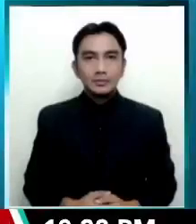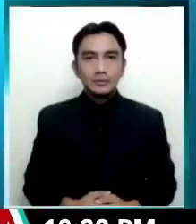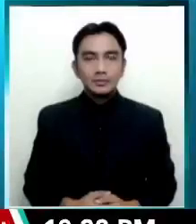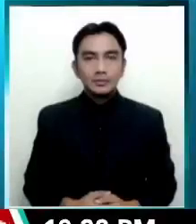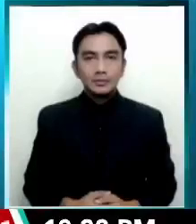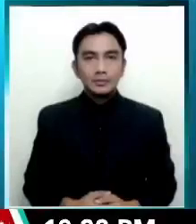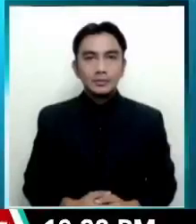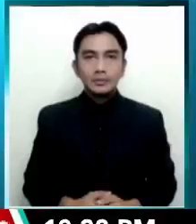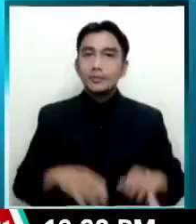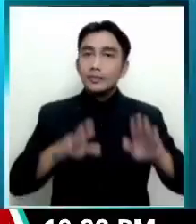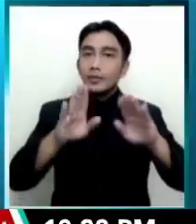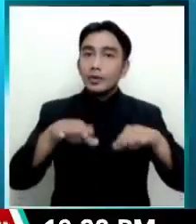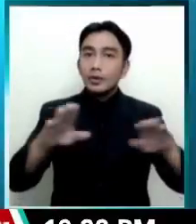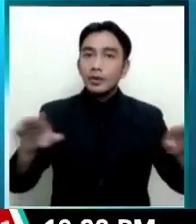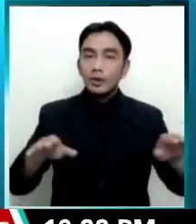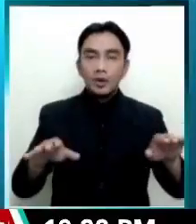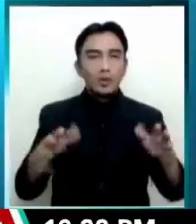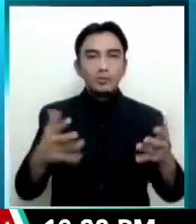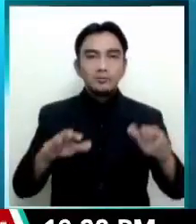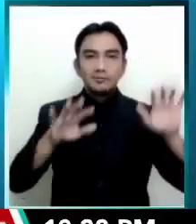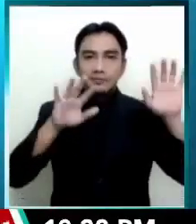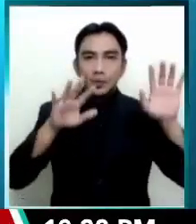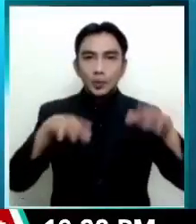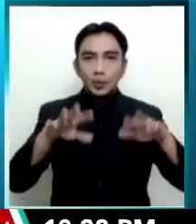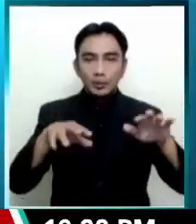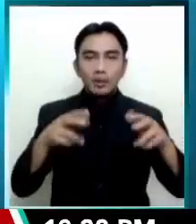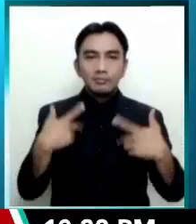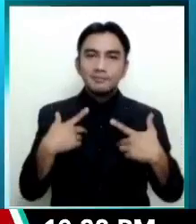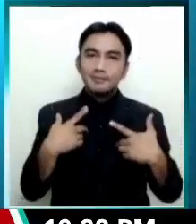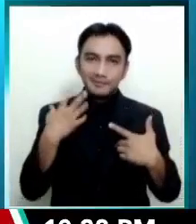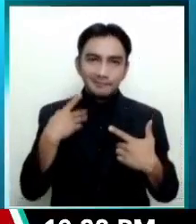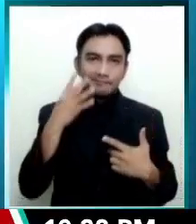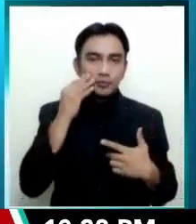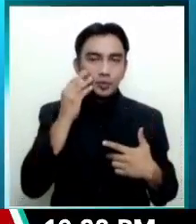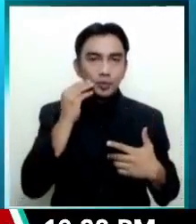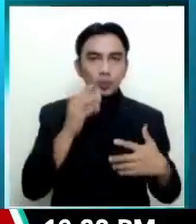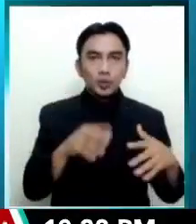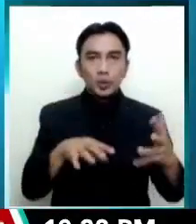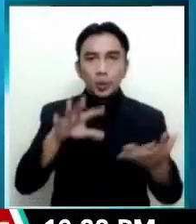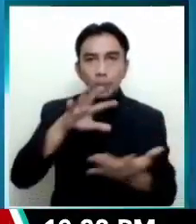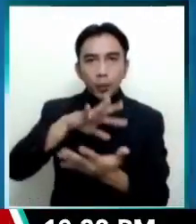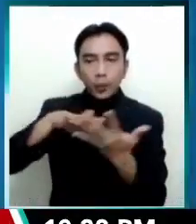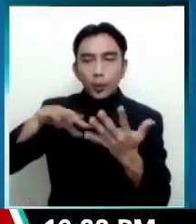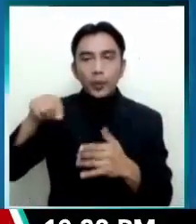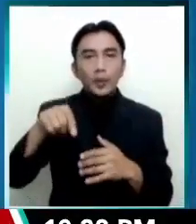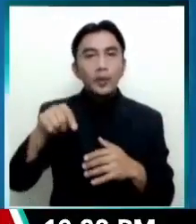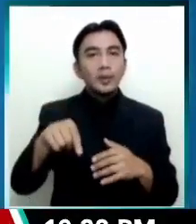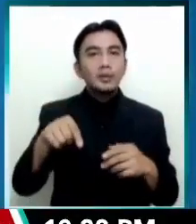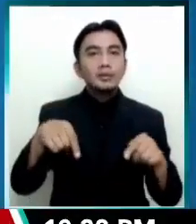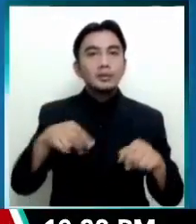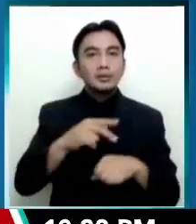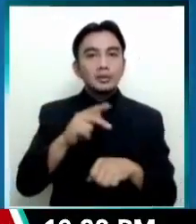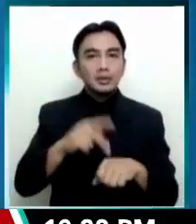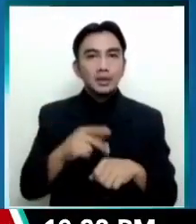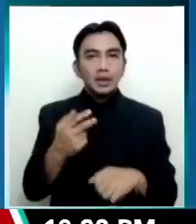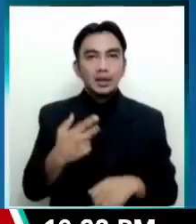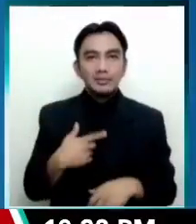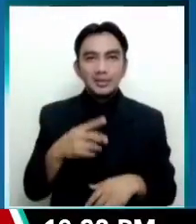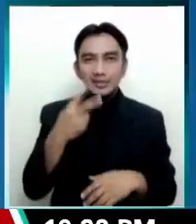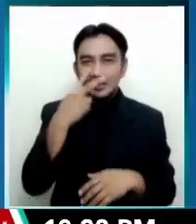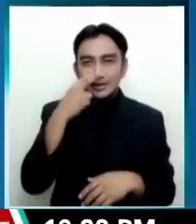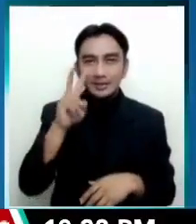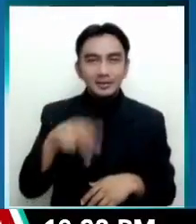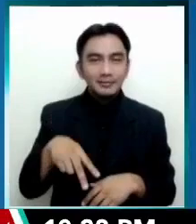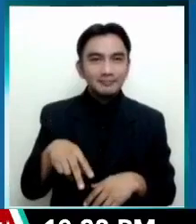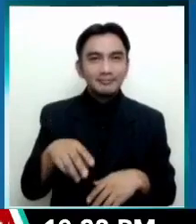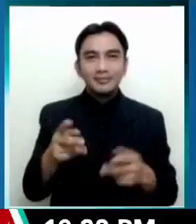Kapuso, walang bagyo pero masamang panahon ang naranasan sa ilang lugar sa ating bansa. Halos mag-zero visibility nga sa Coronadal City dahil po